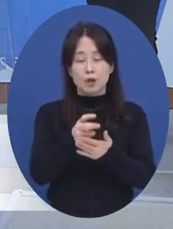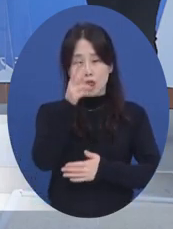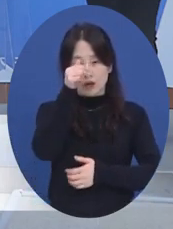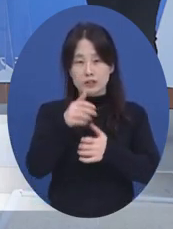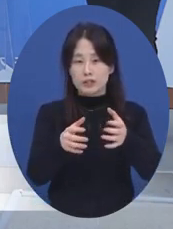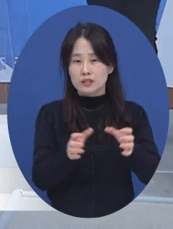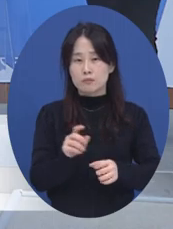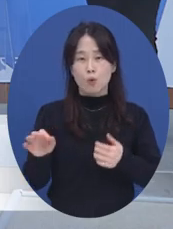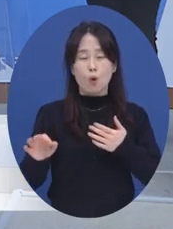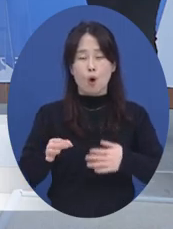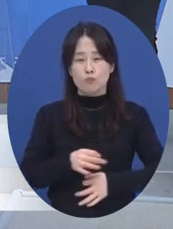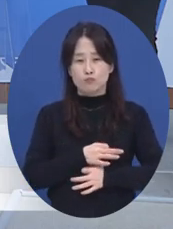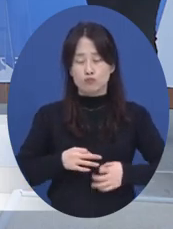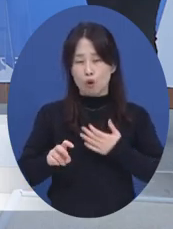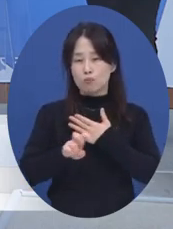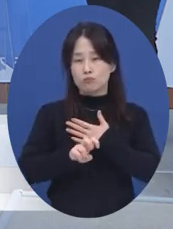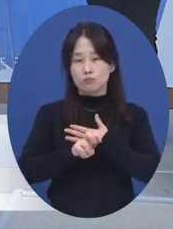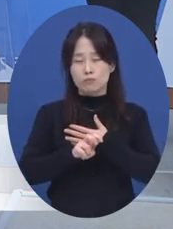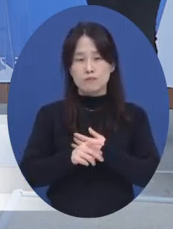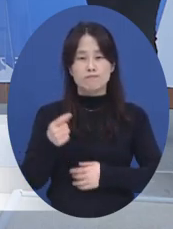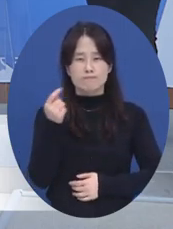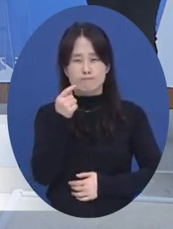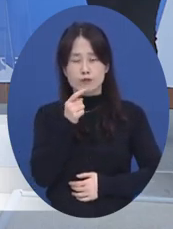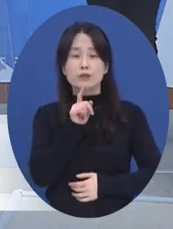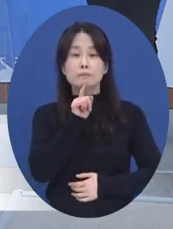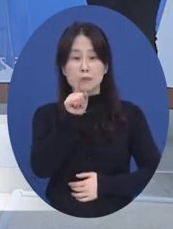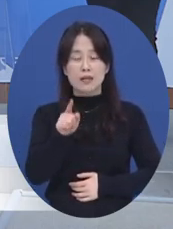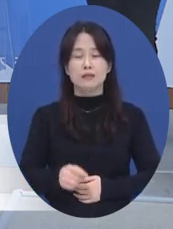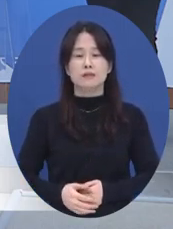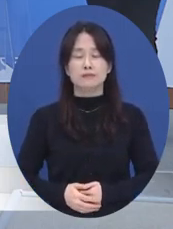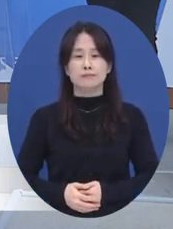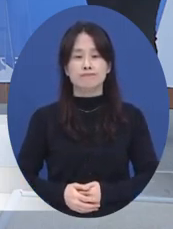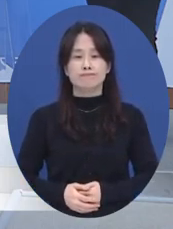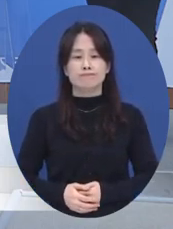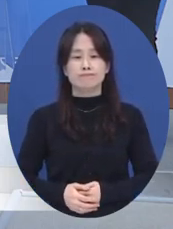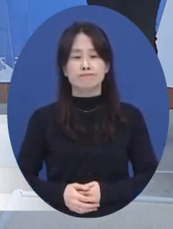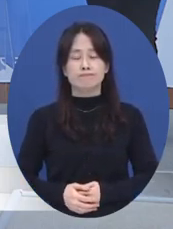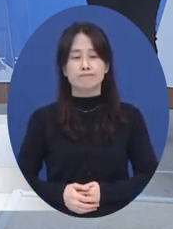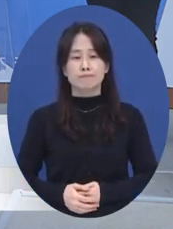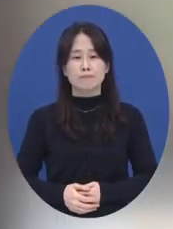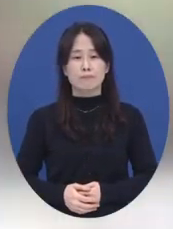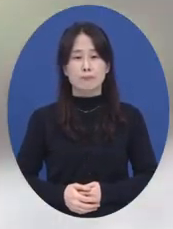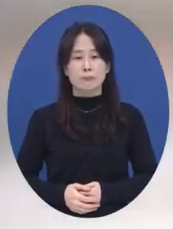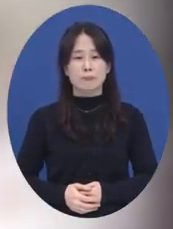부동산 불법 행위에 대한 수사를 강화하기로 했습니다. 최지영 기자의 보도입니다.